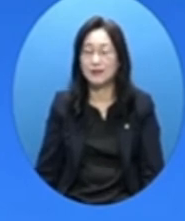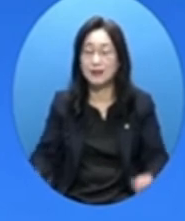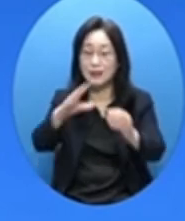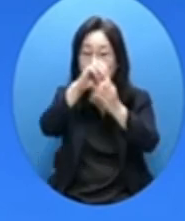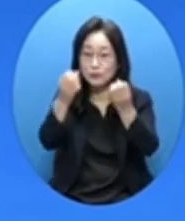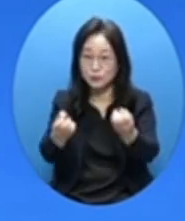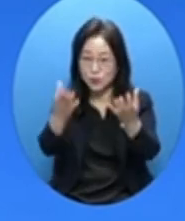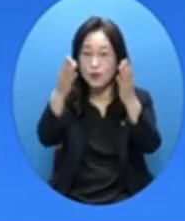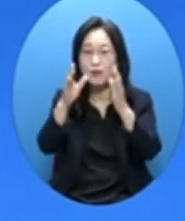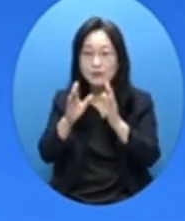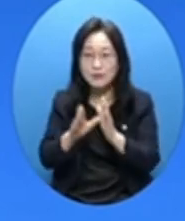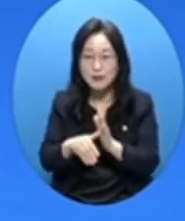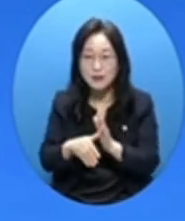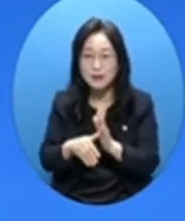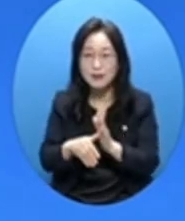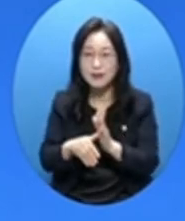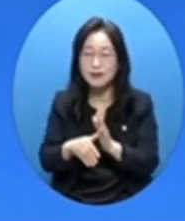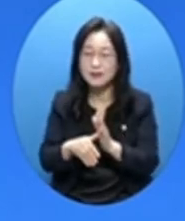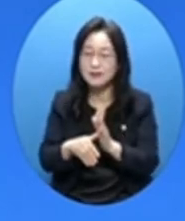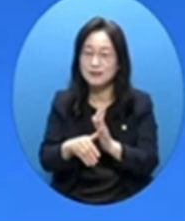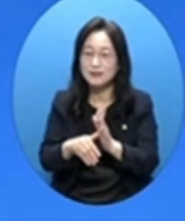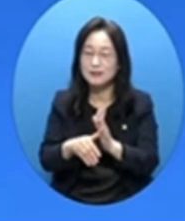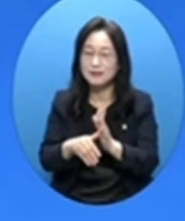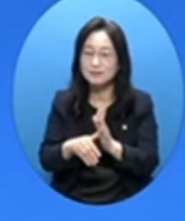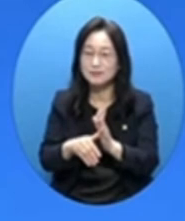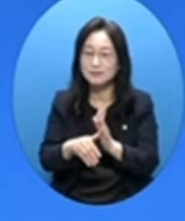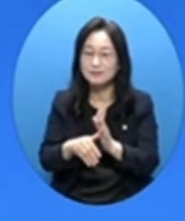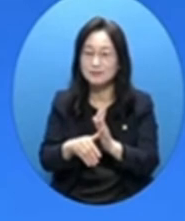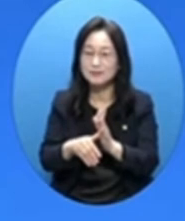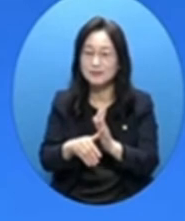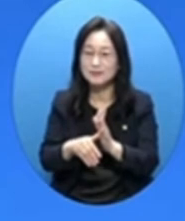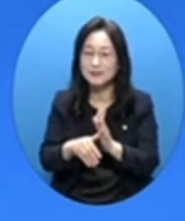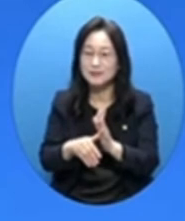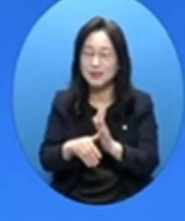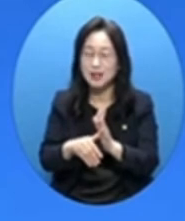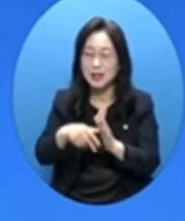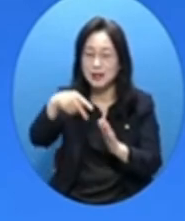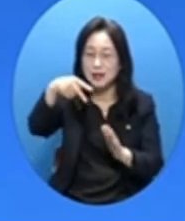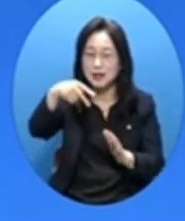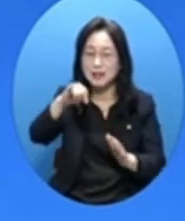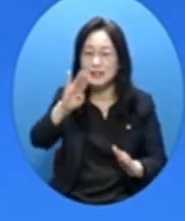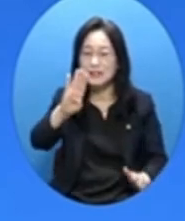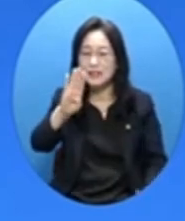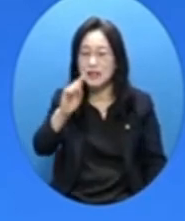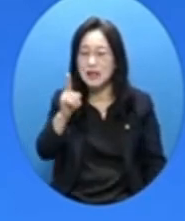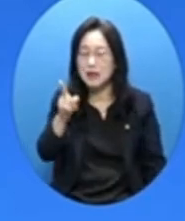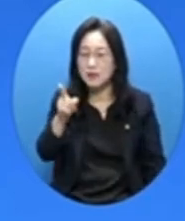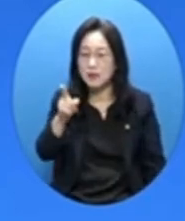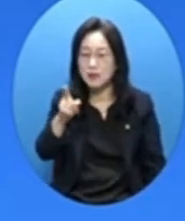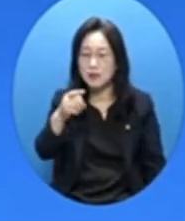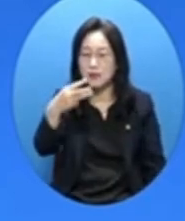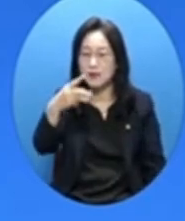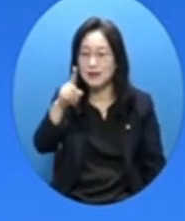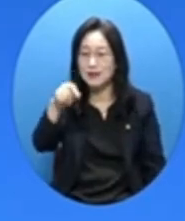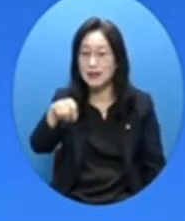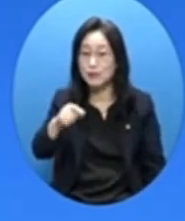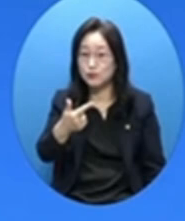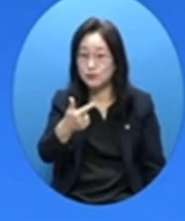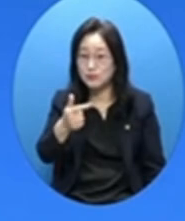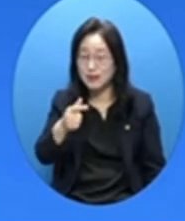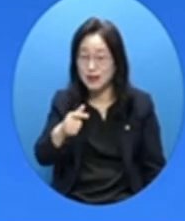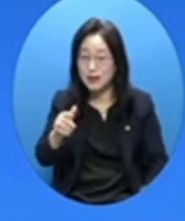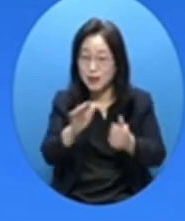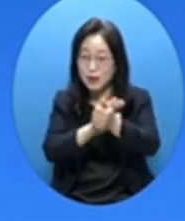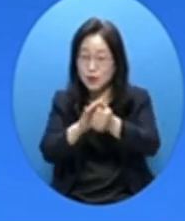추석 때 아주 고급 실버타운 요양원에는 좋은 차들이 쫙 줄을 쓴답니다